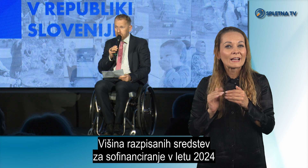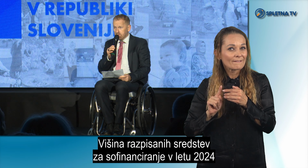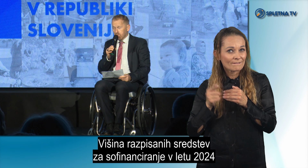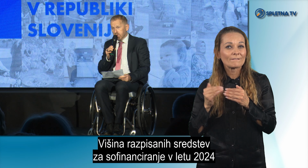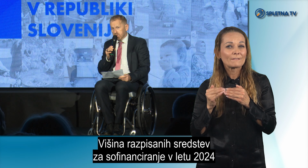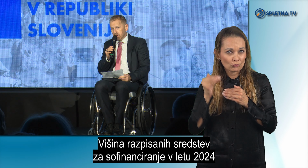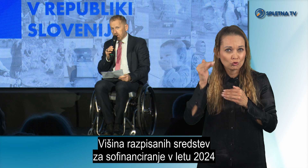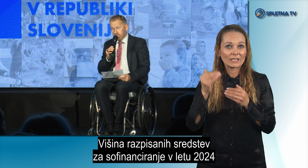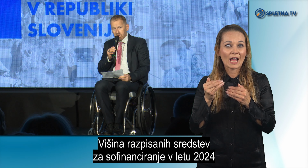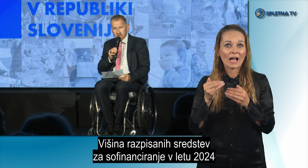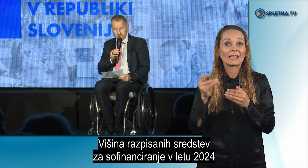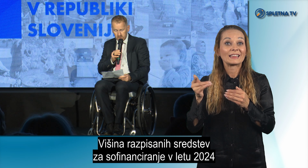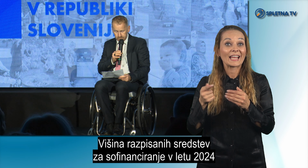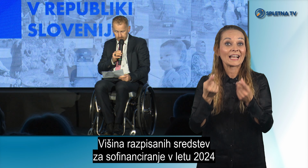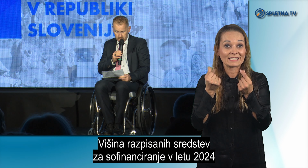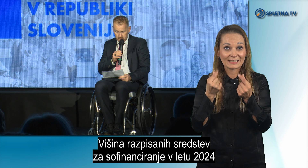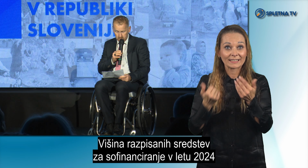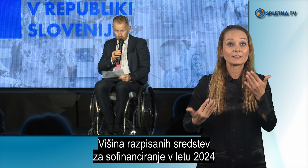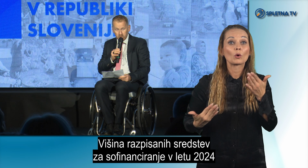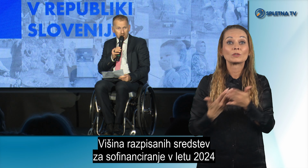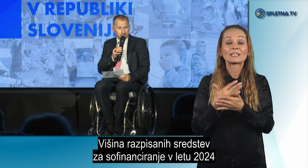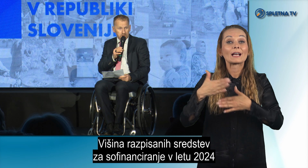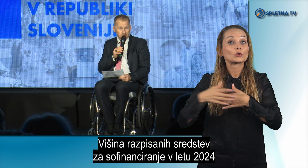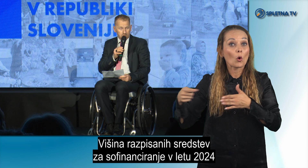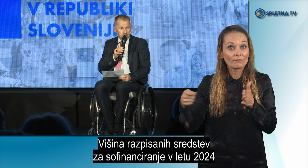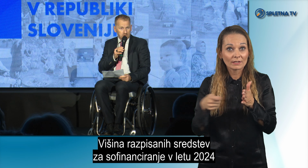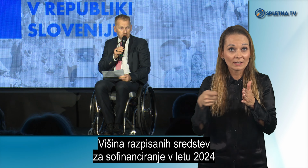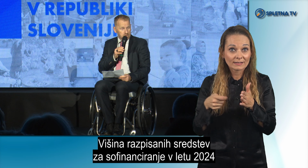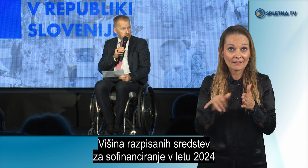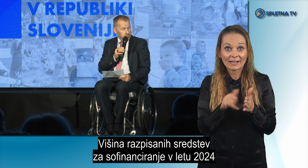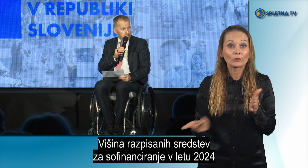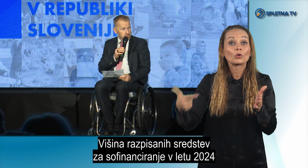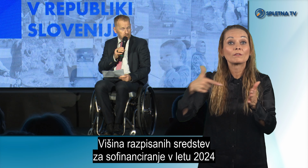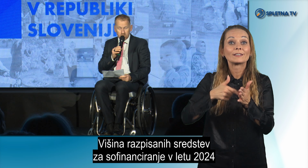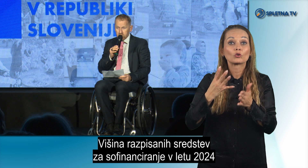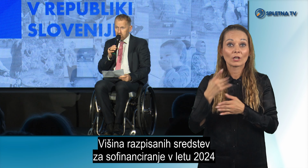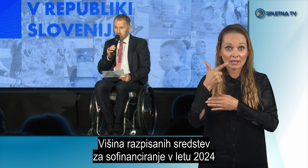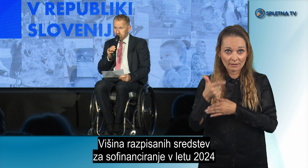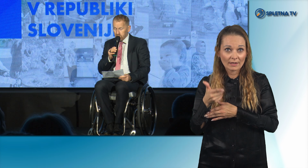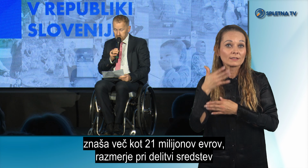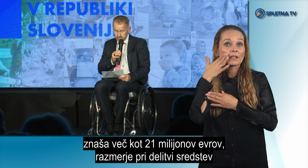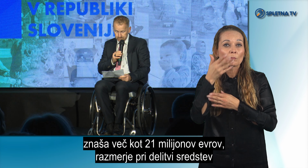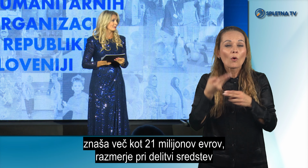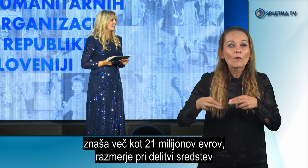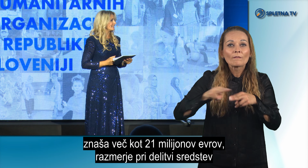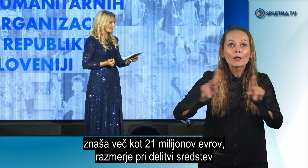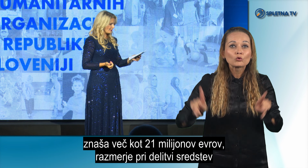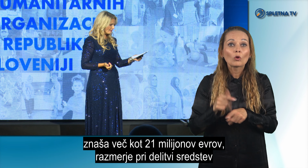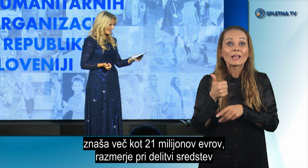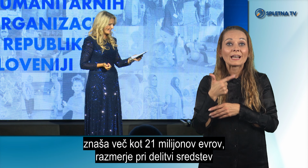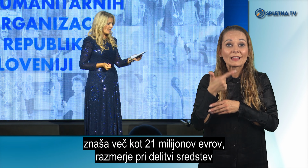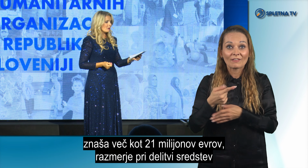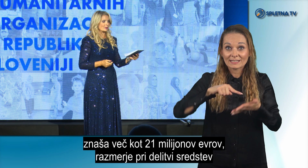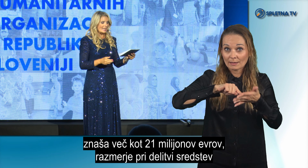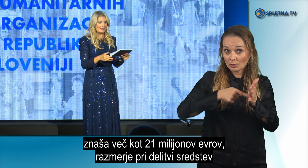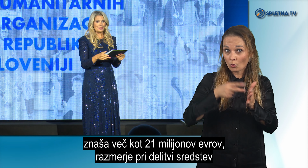Višina razpisanih sredstev za sofinanciranje v letu 2024 znaša več kot 21 milijonov